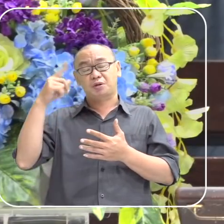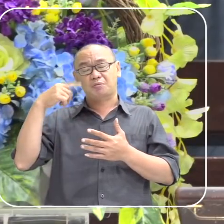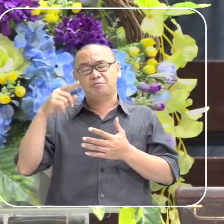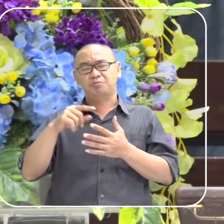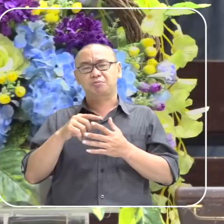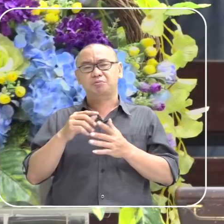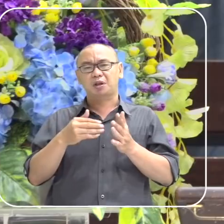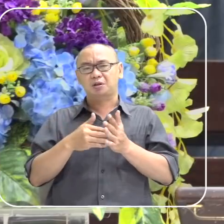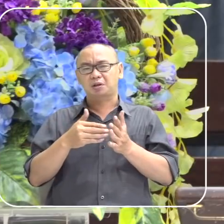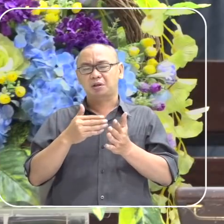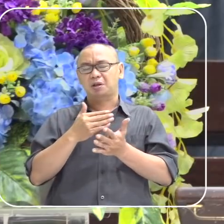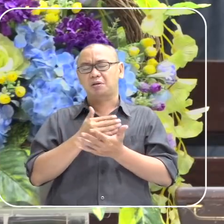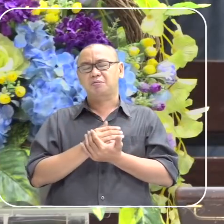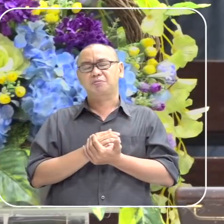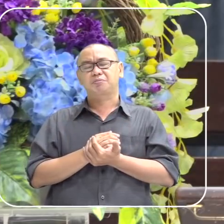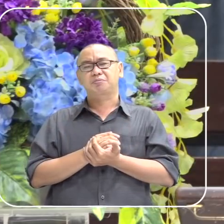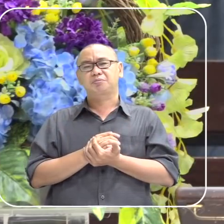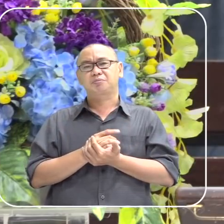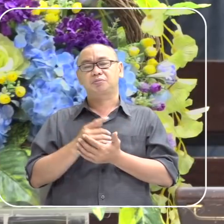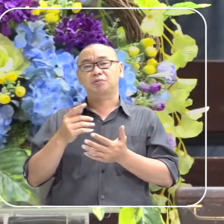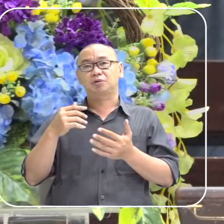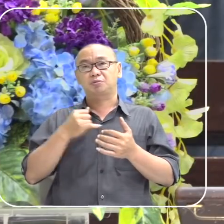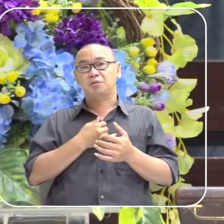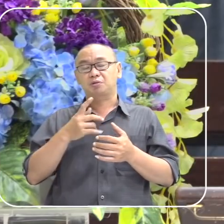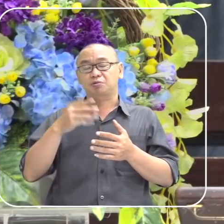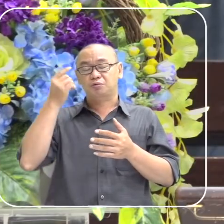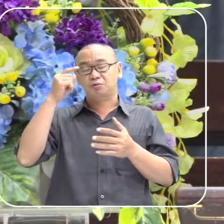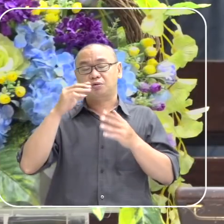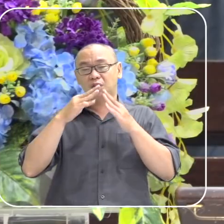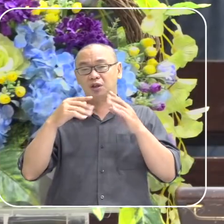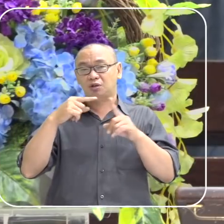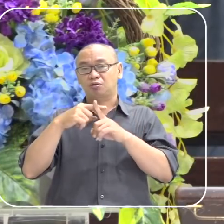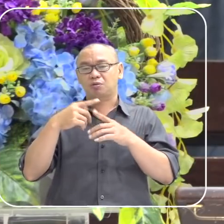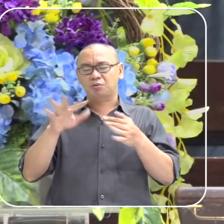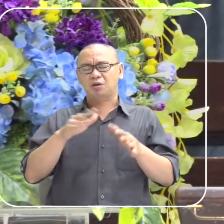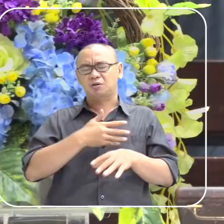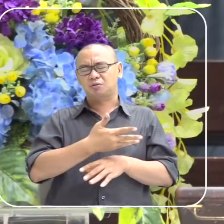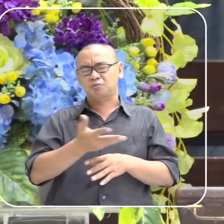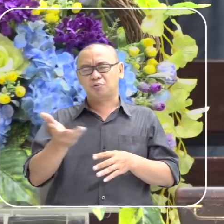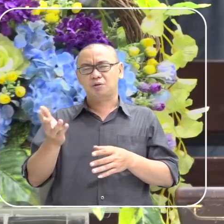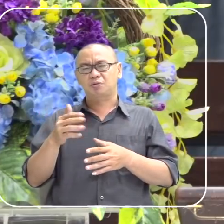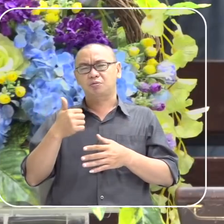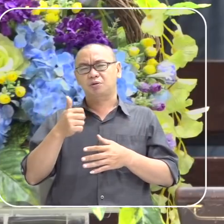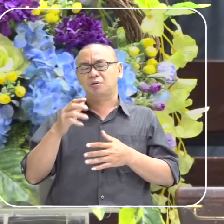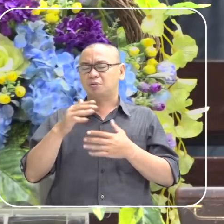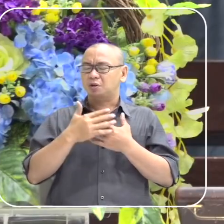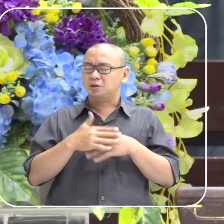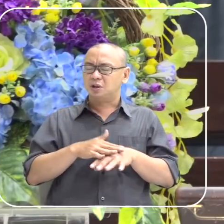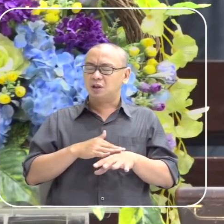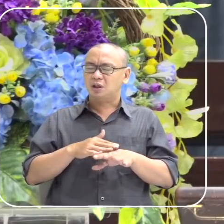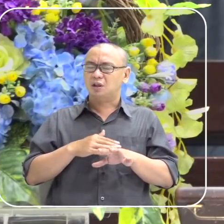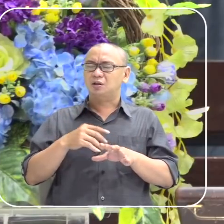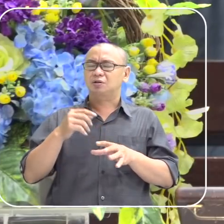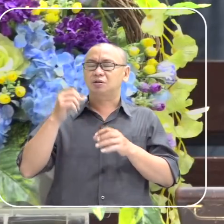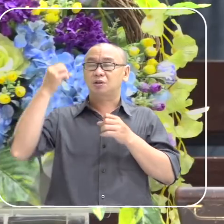dihadapi. Berikanlah hikmat dan kekuatan-Mu untuk gereja-gereja Tuhan, agar semua kalangan dapat merasakan